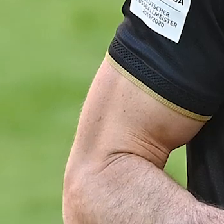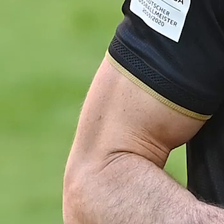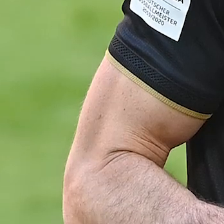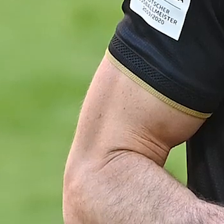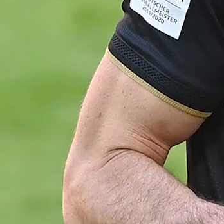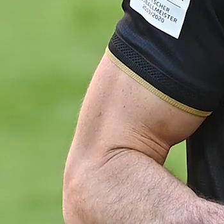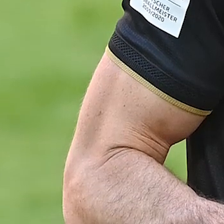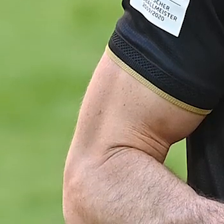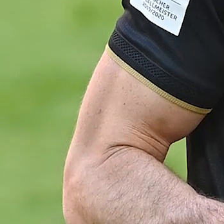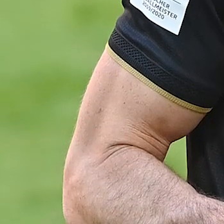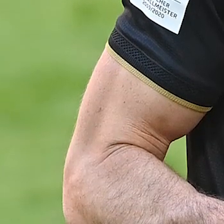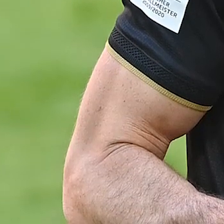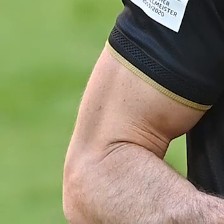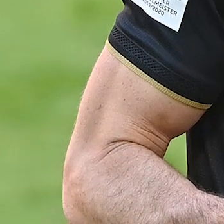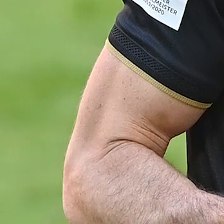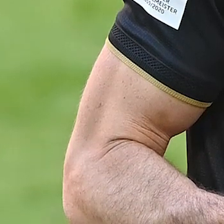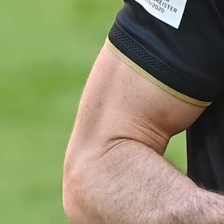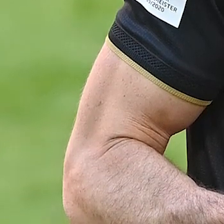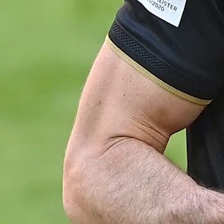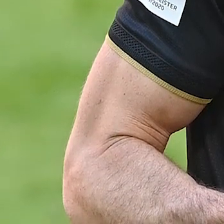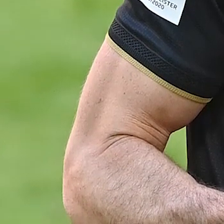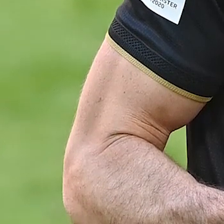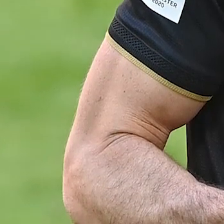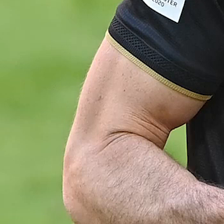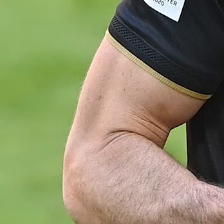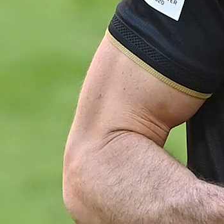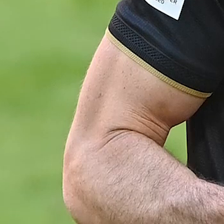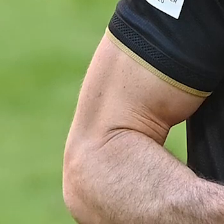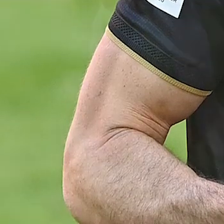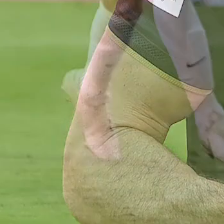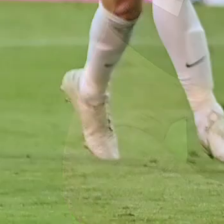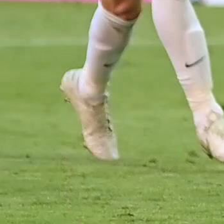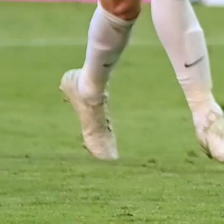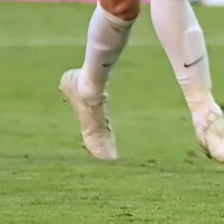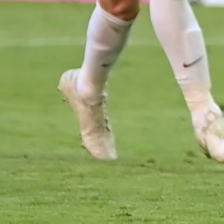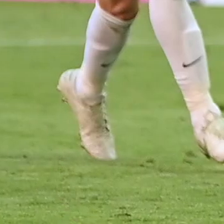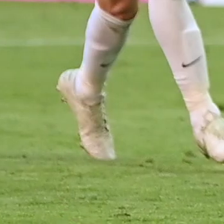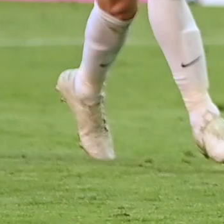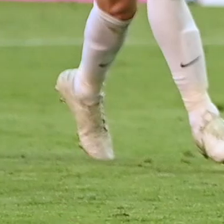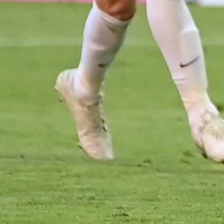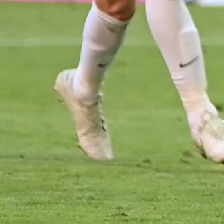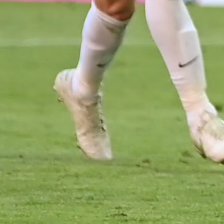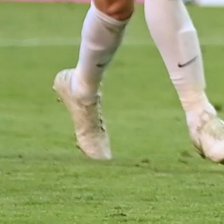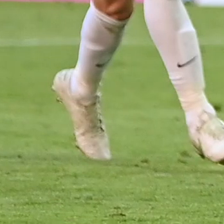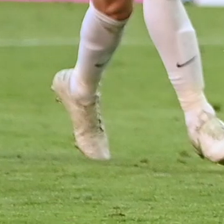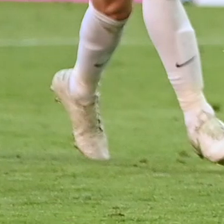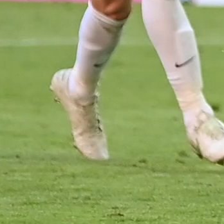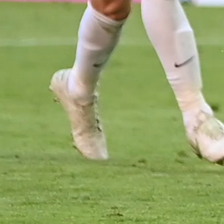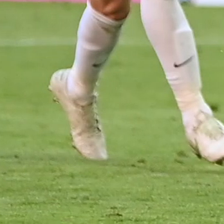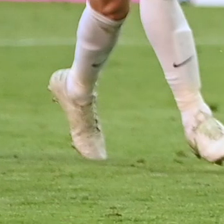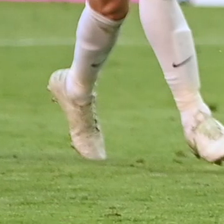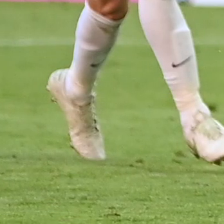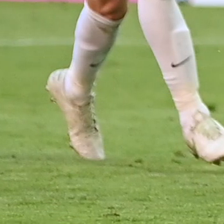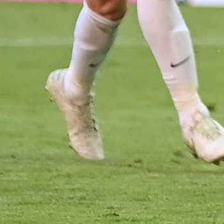My chcieliśmy grać z kontry, tak jak zrobiliśmy to w drugiej połowie. Ta druga połowa z naszym wykonania wyglądała dużo, dużo lepiej. Szkoda, że w pierwszej